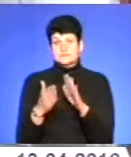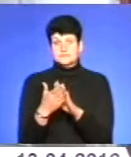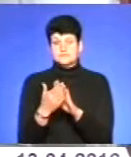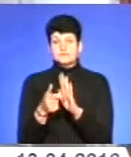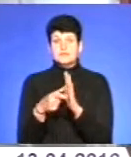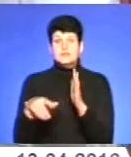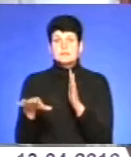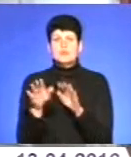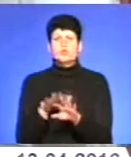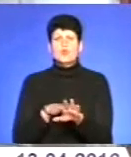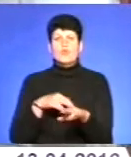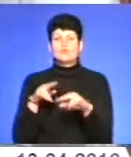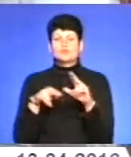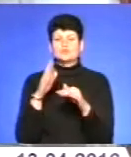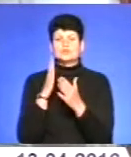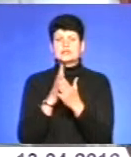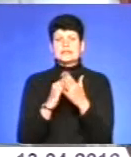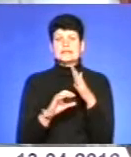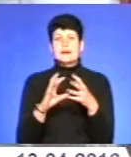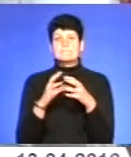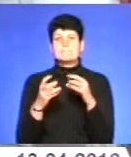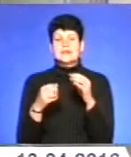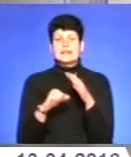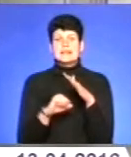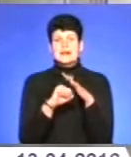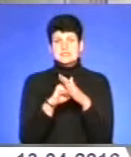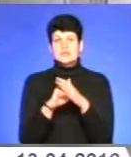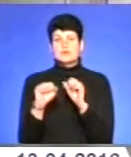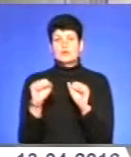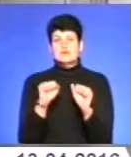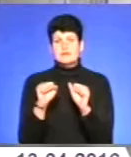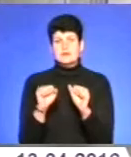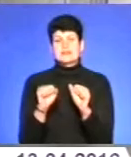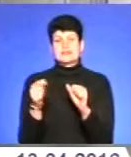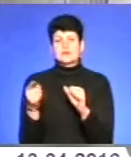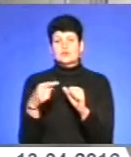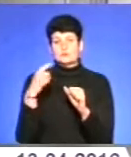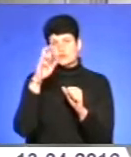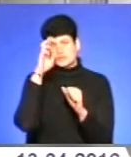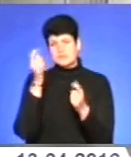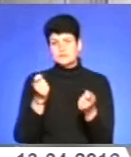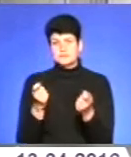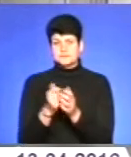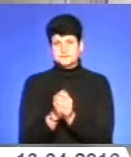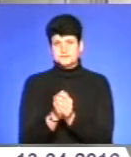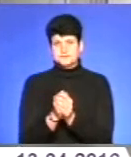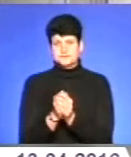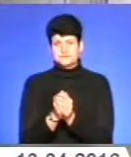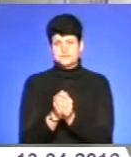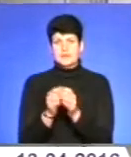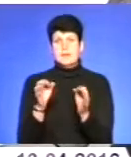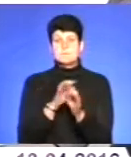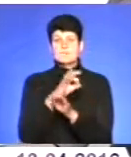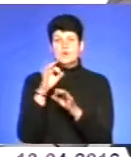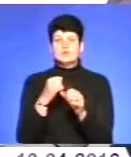Приміщення Довгобуду перебуває на балансі управління капітального будівництва Тернопільської облдержадміністрації. Проєкт